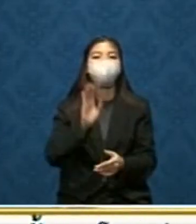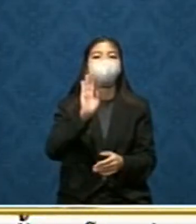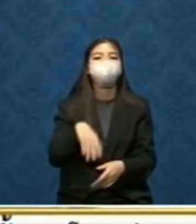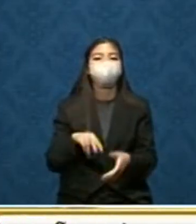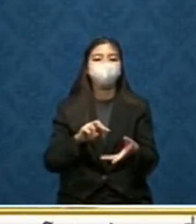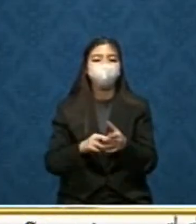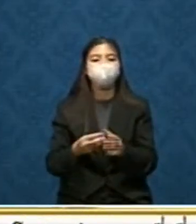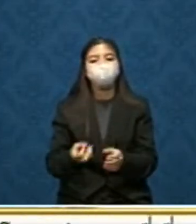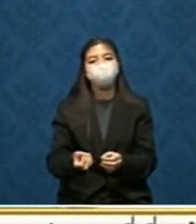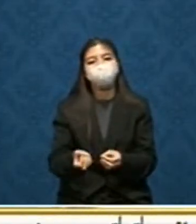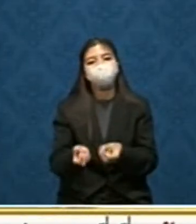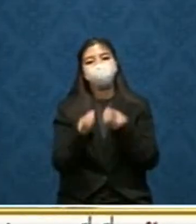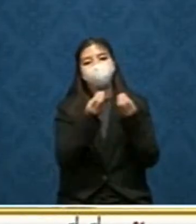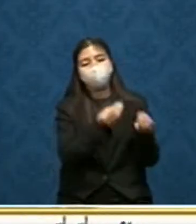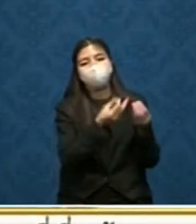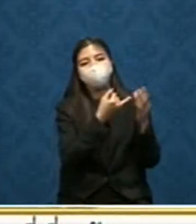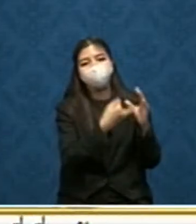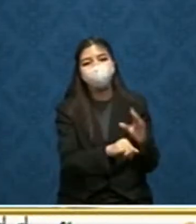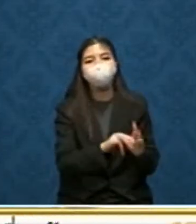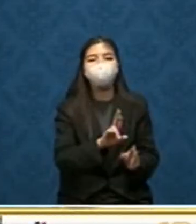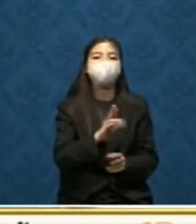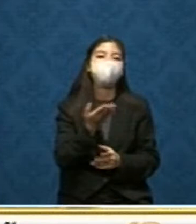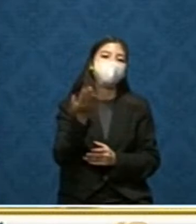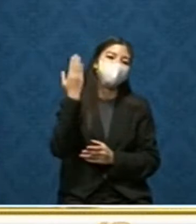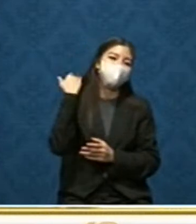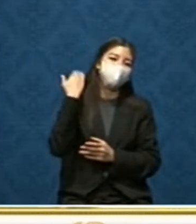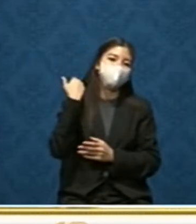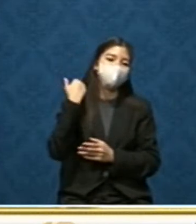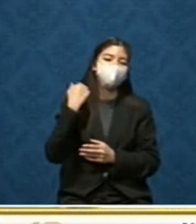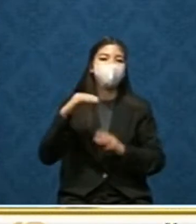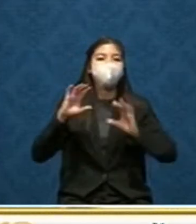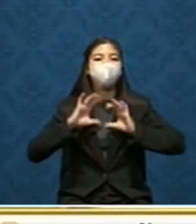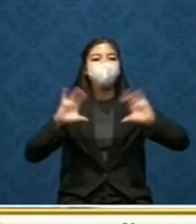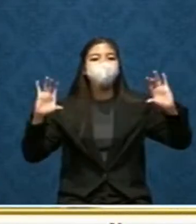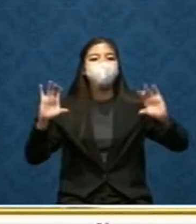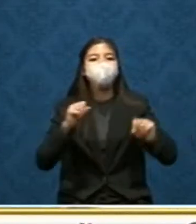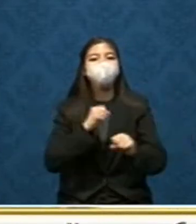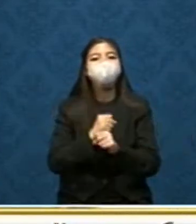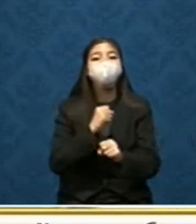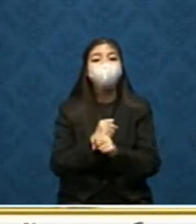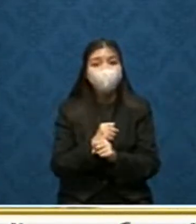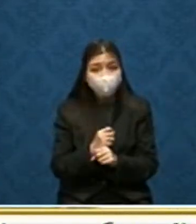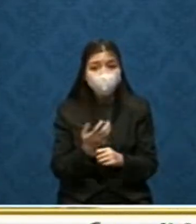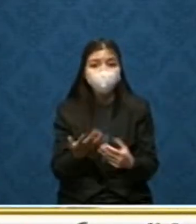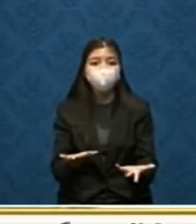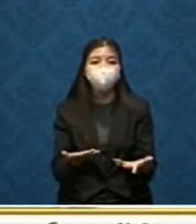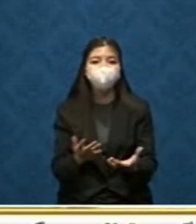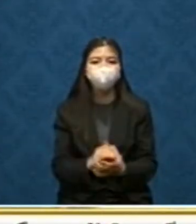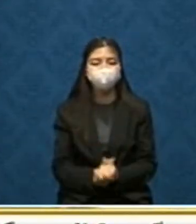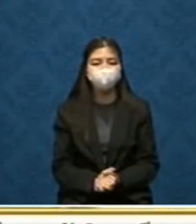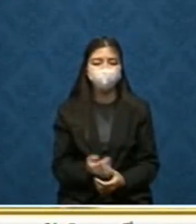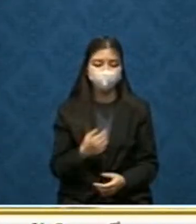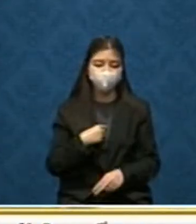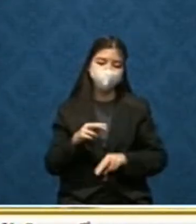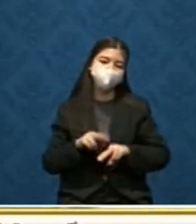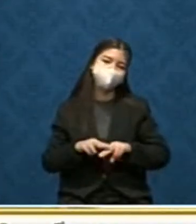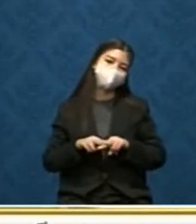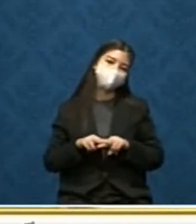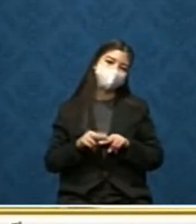านี้ังeluงพูด Language Peopleakra สางชาติผมกอนั้งฟัง